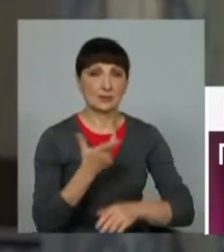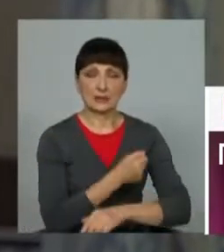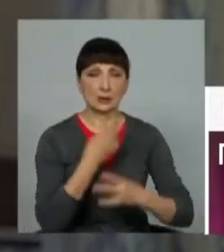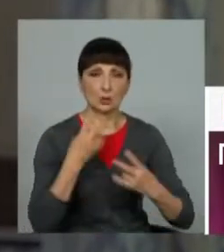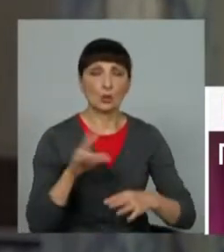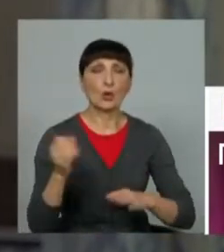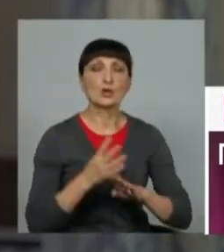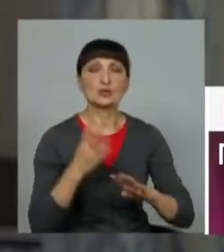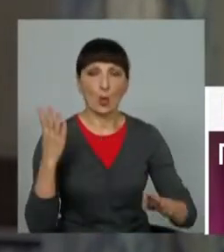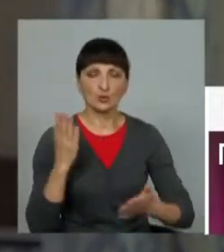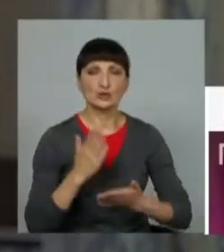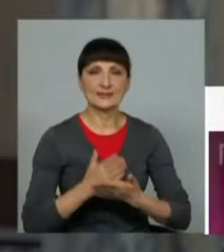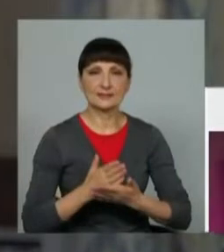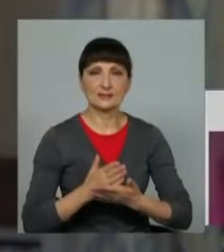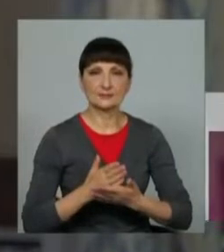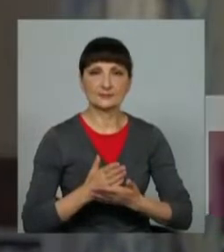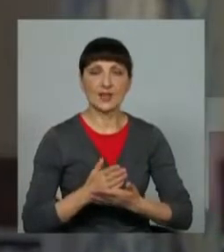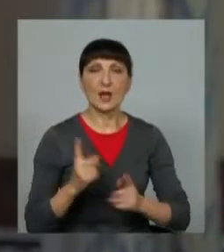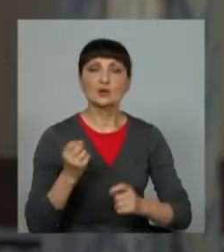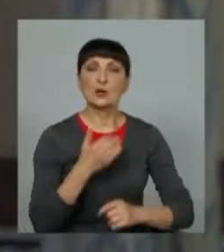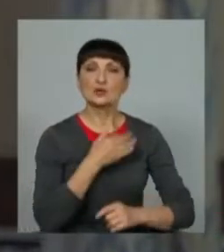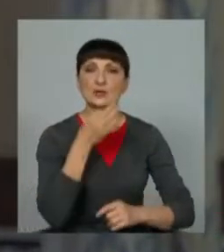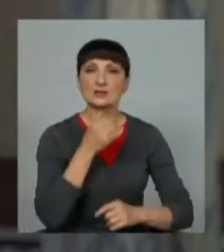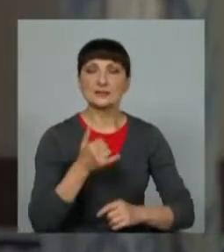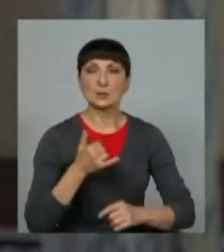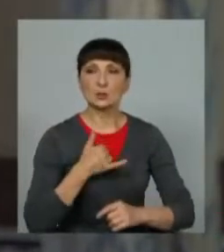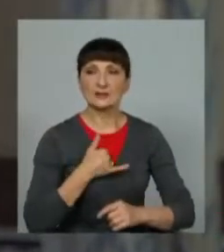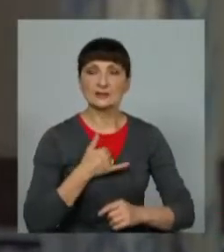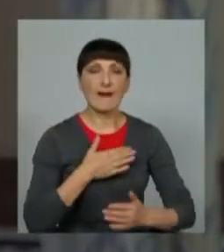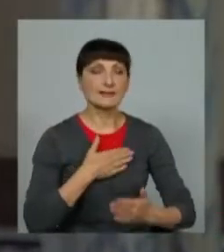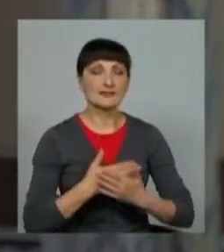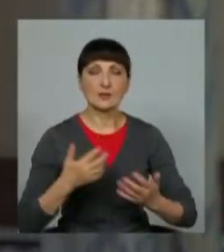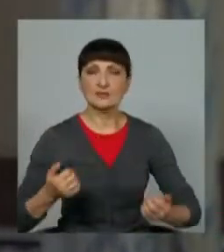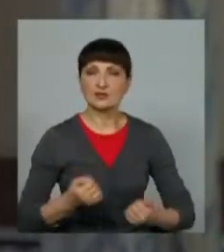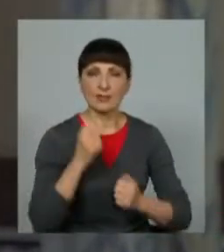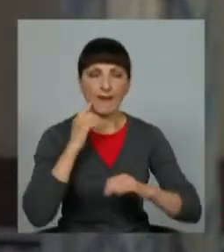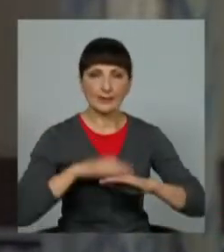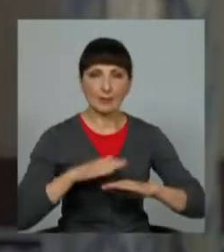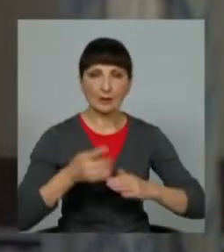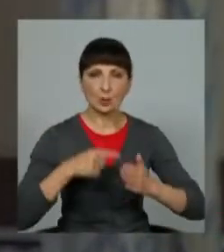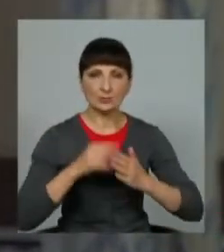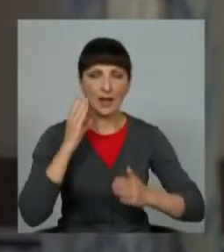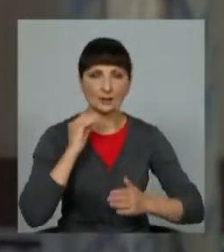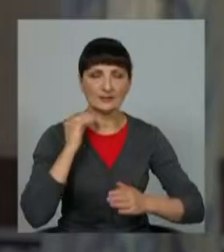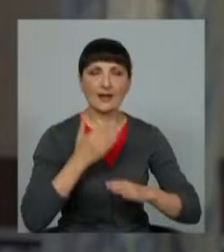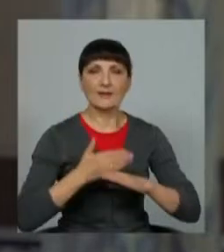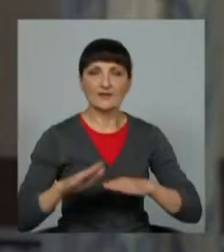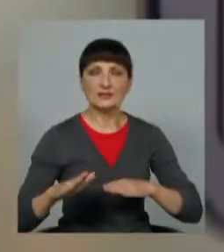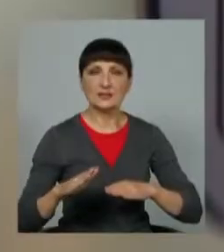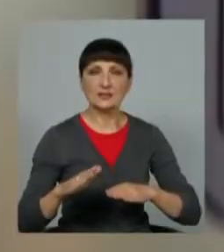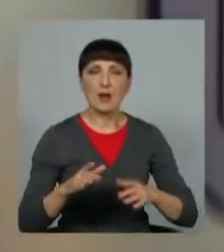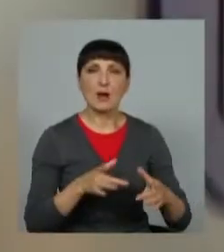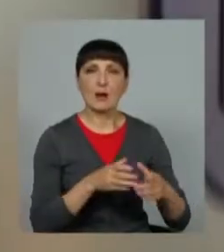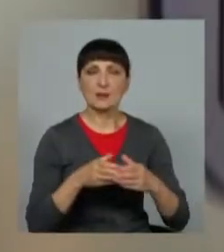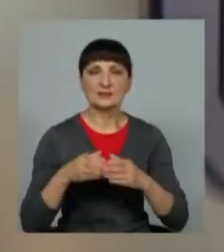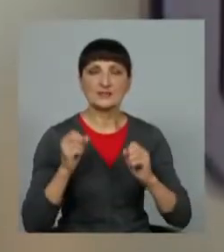уже стоят на очереди. А что еще хочу сказать? Нас активно поддержал акимат города Алматы, выделил нам мобильную